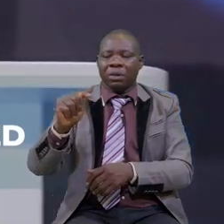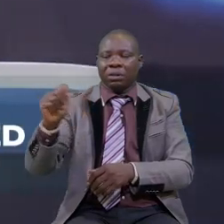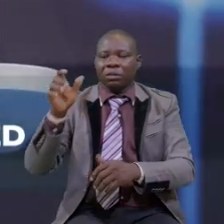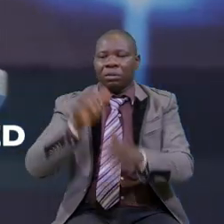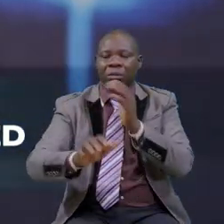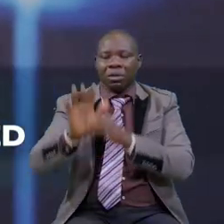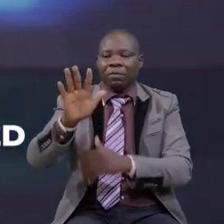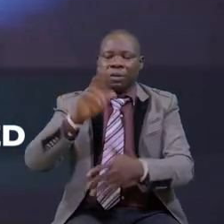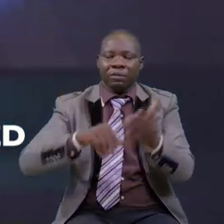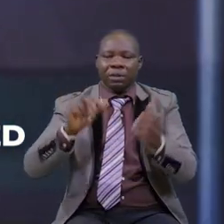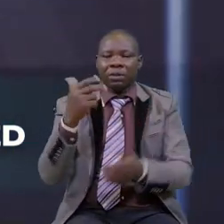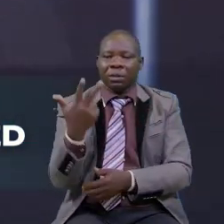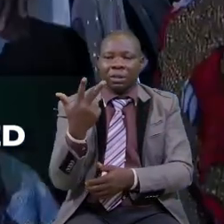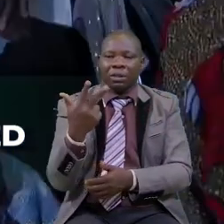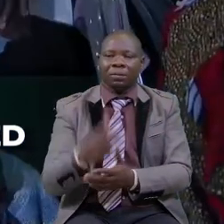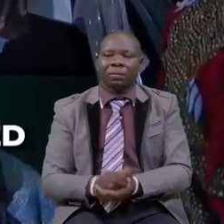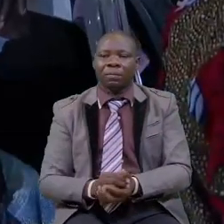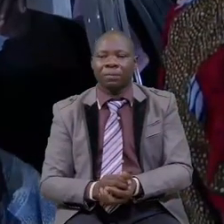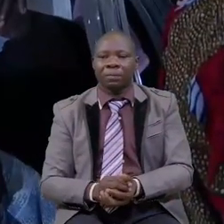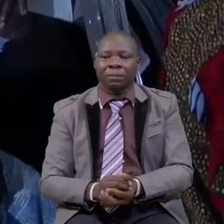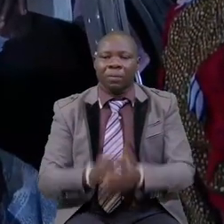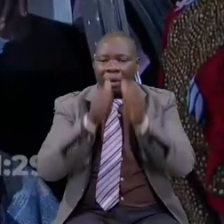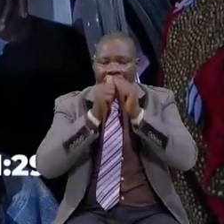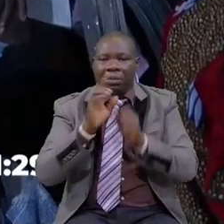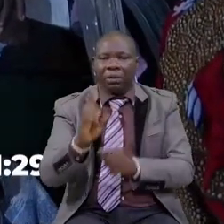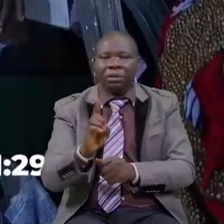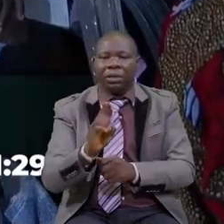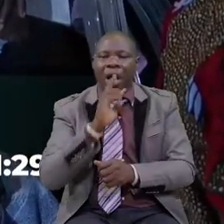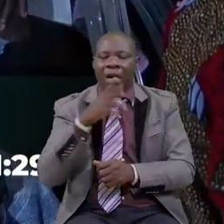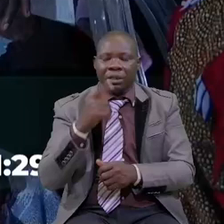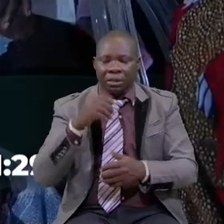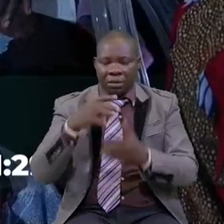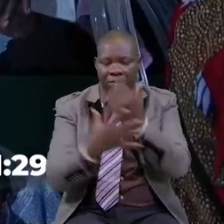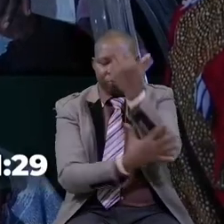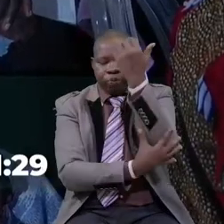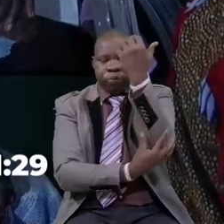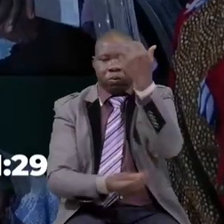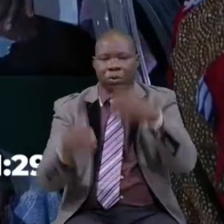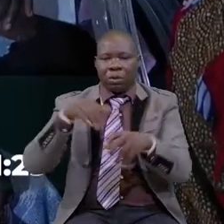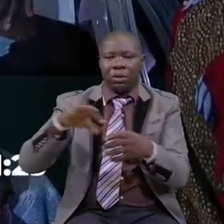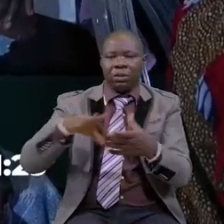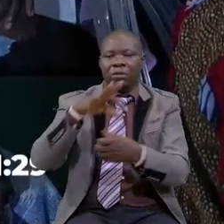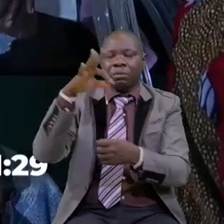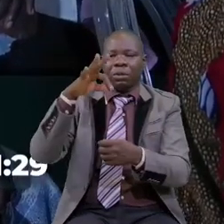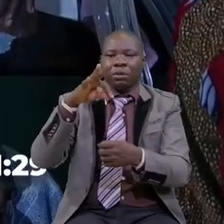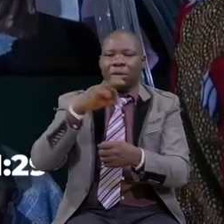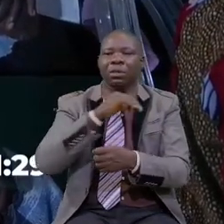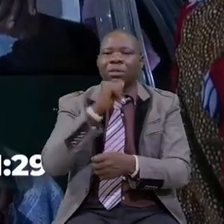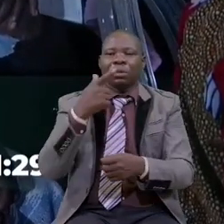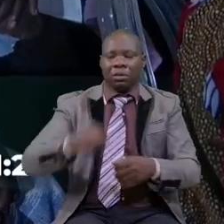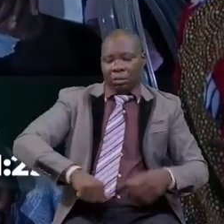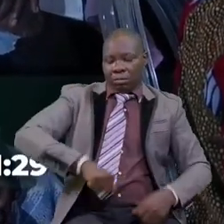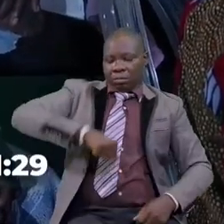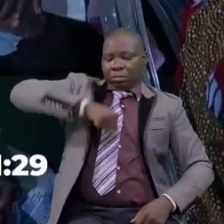chapitre 5, verset 3. Matthieu 5, 3. Heureux ceux qui ont le cœur, heureux les pauvres en esprit, pas